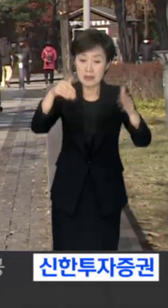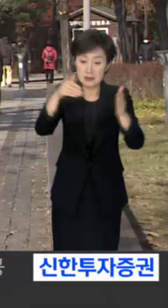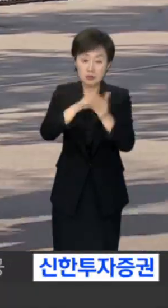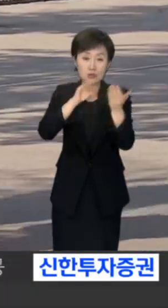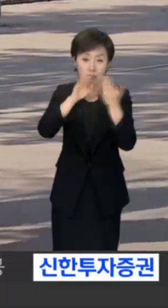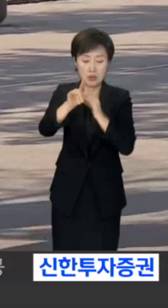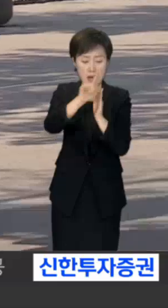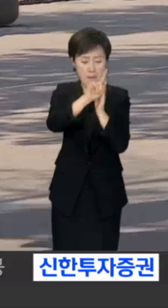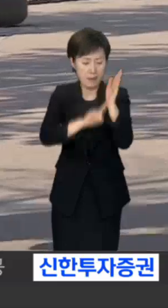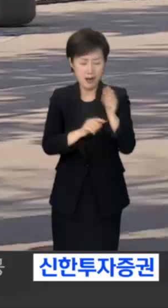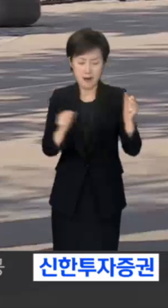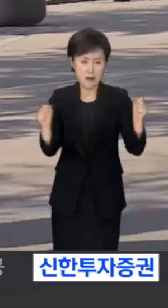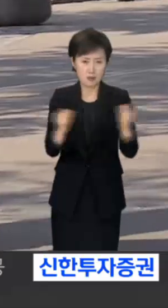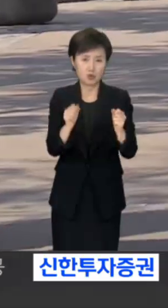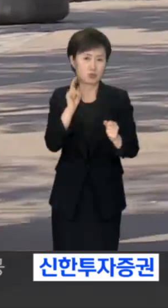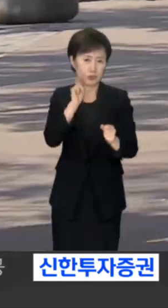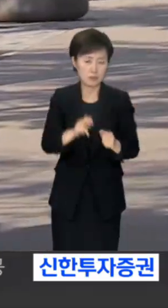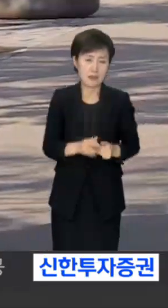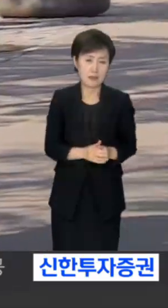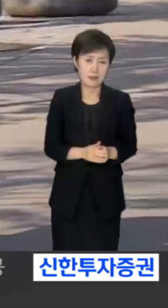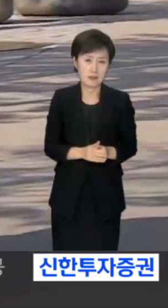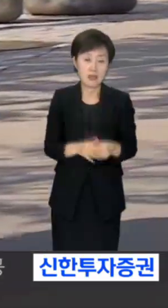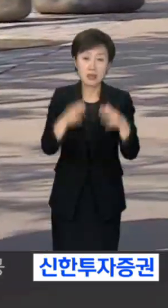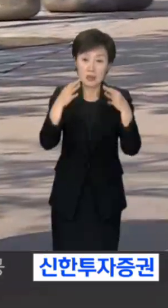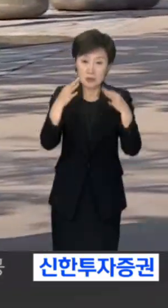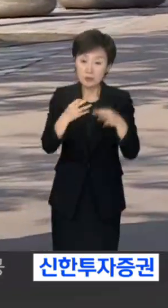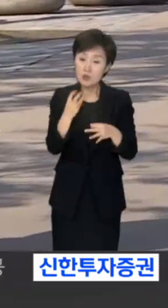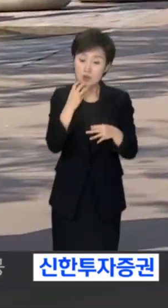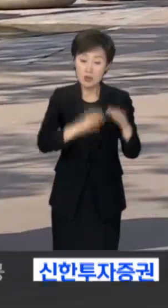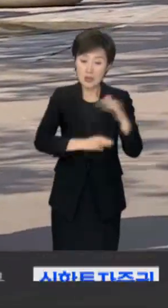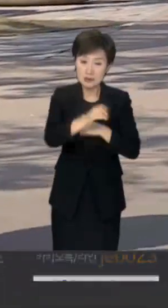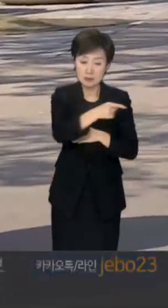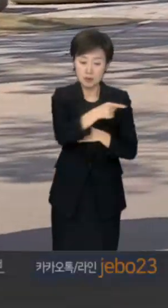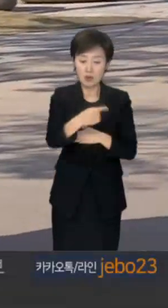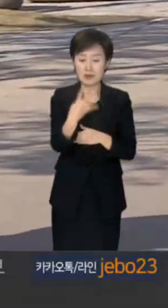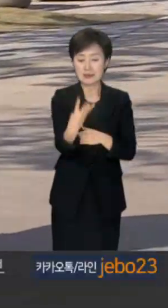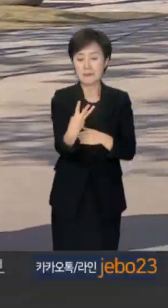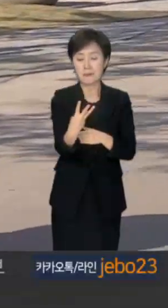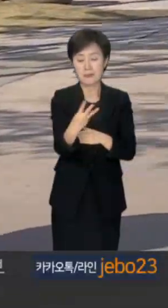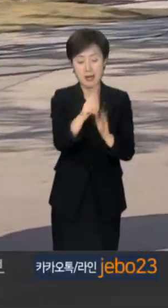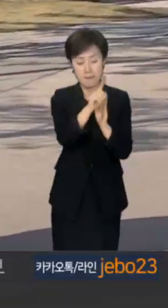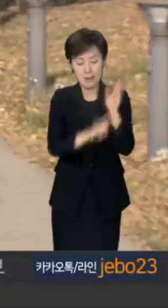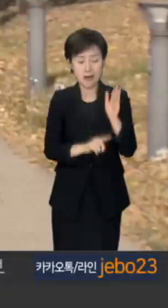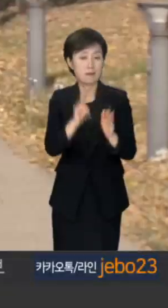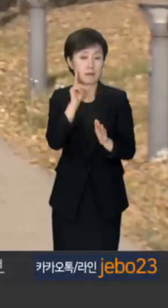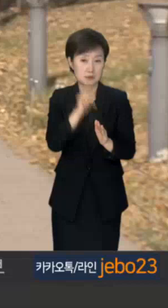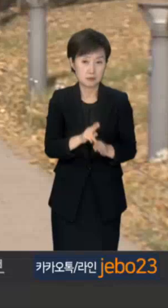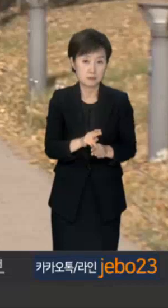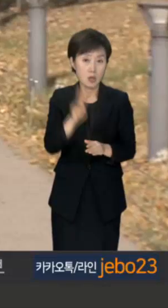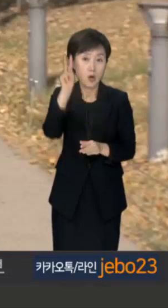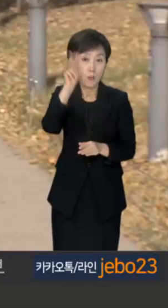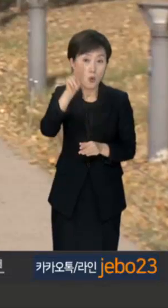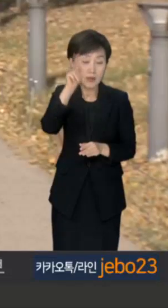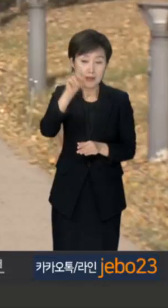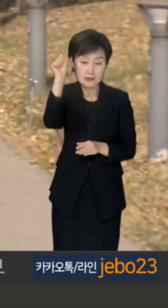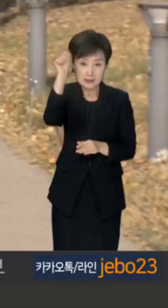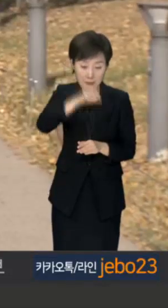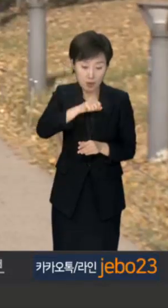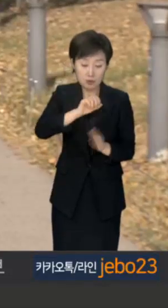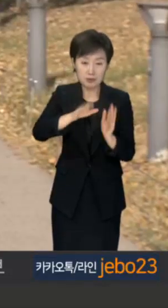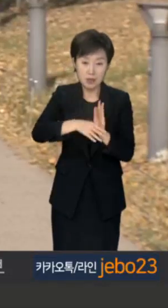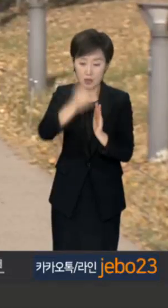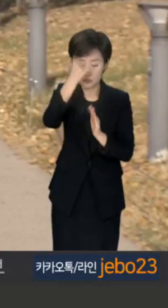뒤로는 다시 영하권 강추위가 찾아오겠습니다. 금요일 서울의 아침 기온이 영하 3도까지 뚝 떨어지겠고요. 모레 새벽부터 오전